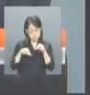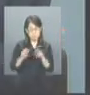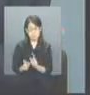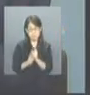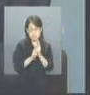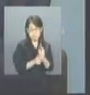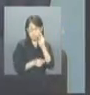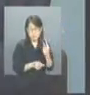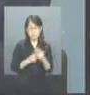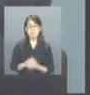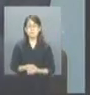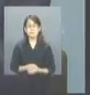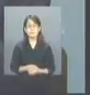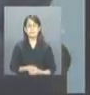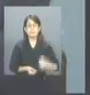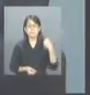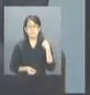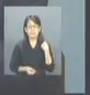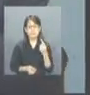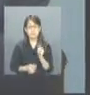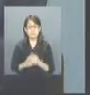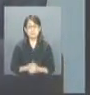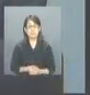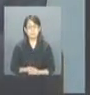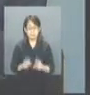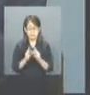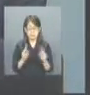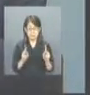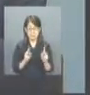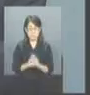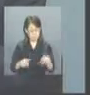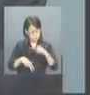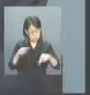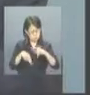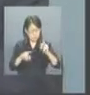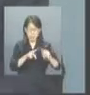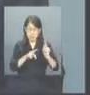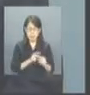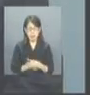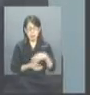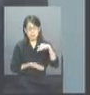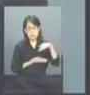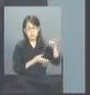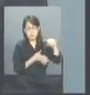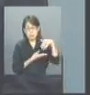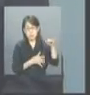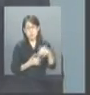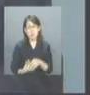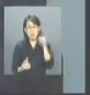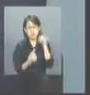ดยมีการกรรมการซีนนะฮะสิ่งที่ส่งไปทางถูกเมงทูตนะ